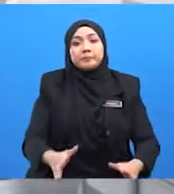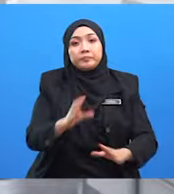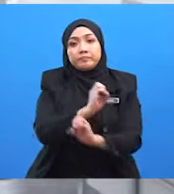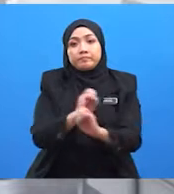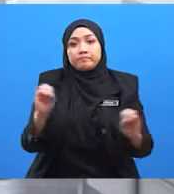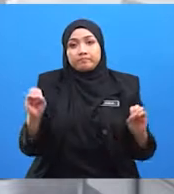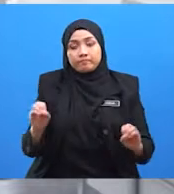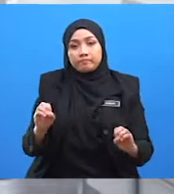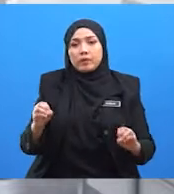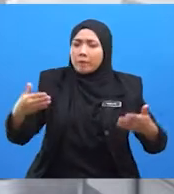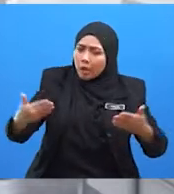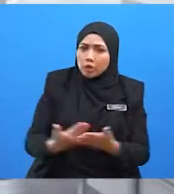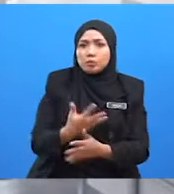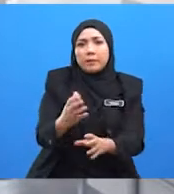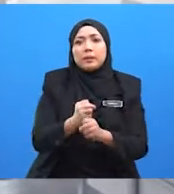3 markah.